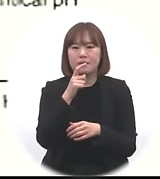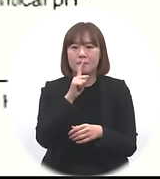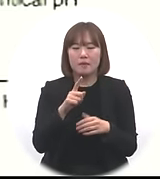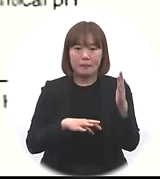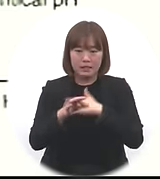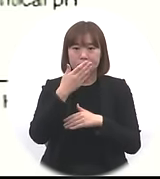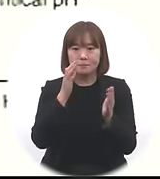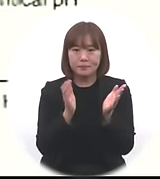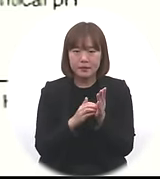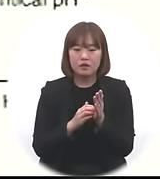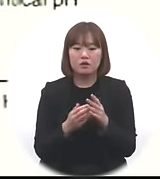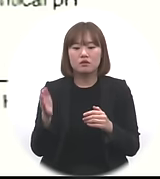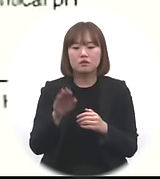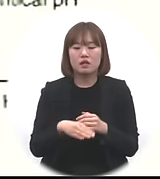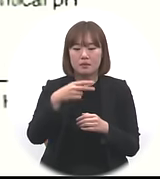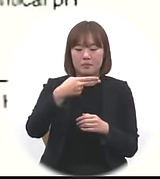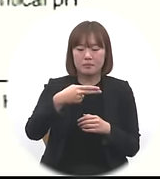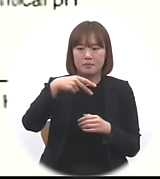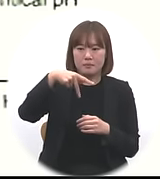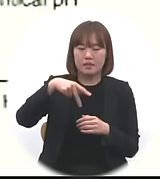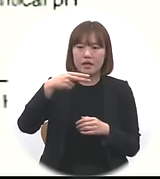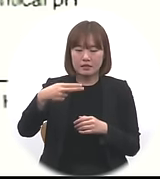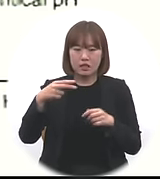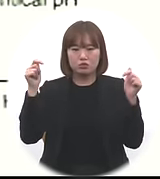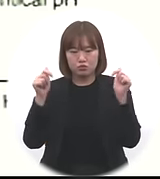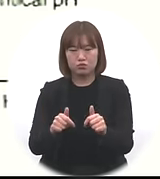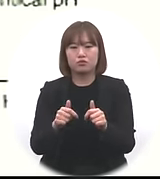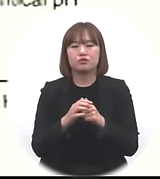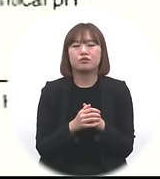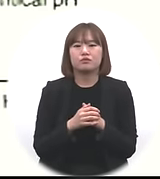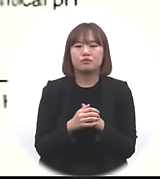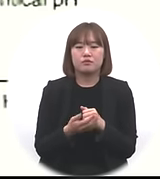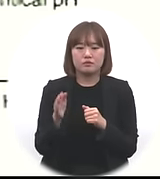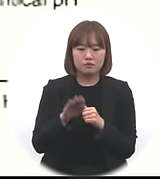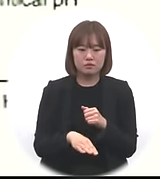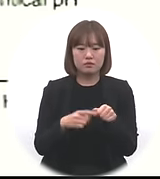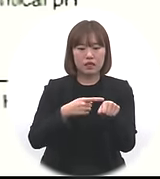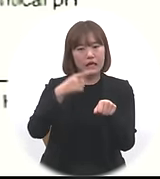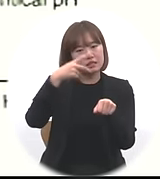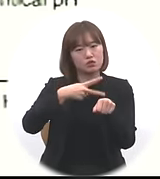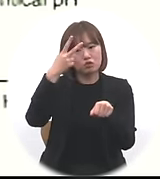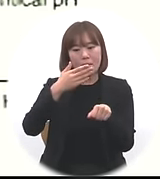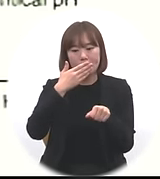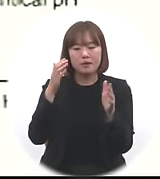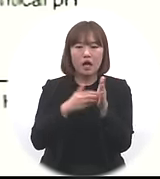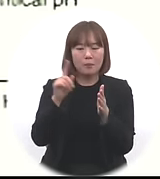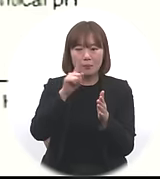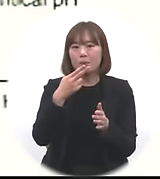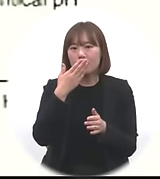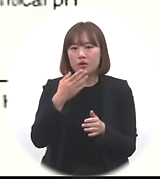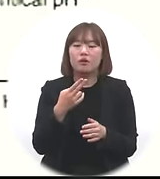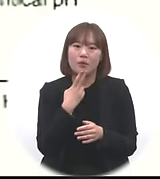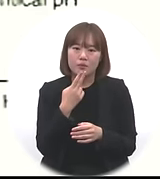이가 녹는데요. 그런데 아침을 먹었어요? 그러면 pH가 뚝 떨어져서 이가 녹겠죠. 그런데 1시에서 2시 사이에 점심 먹을